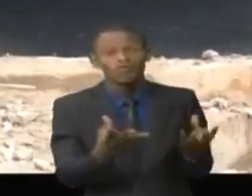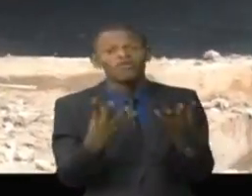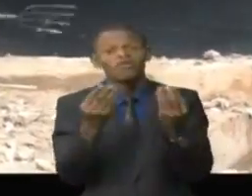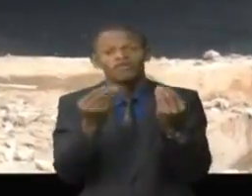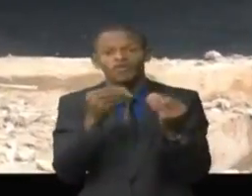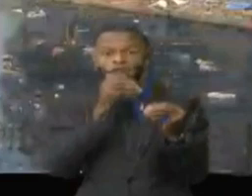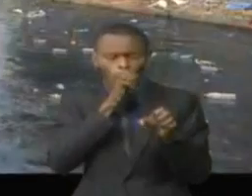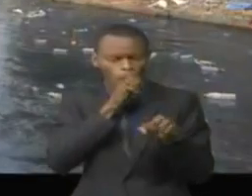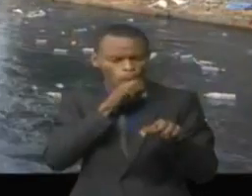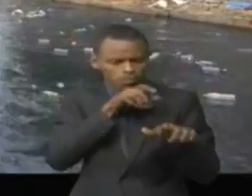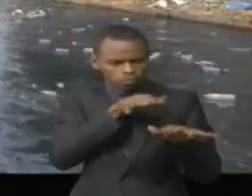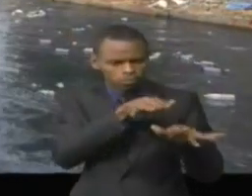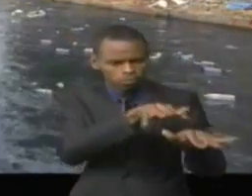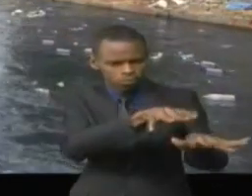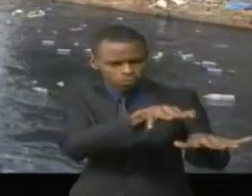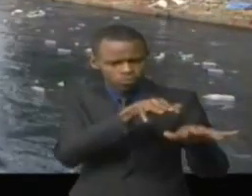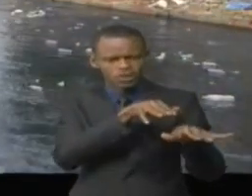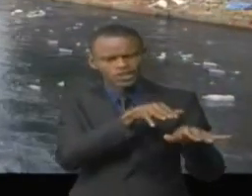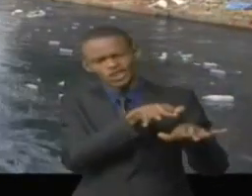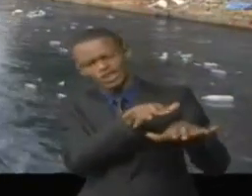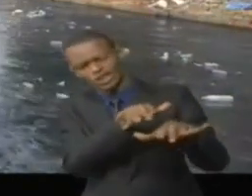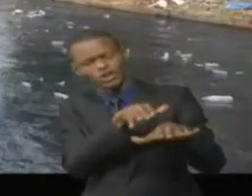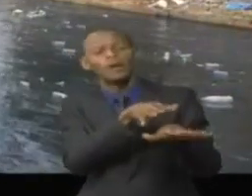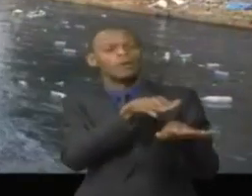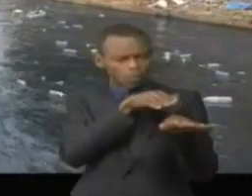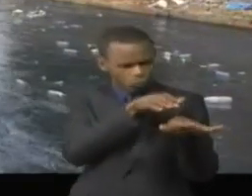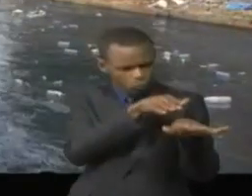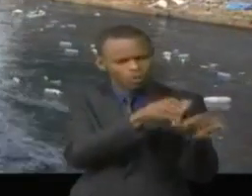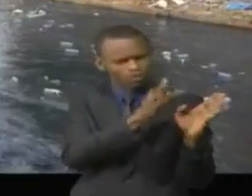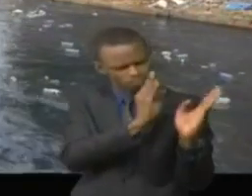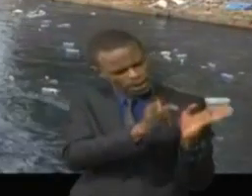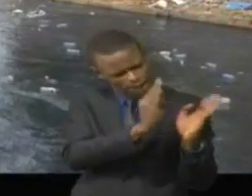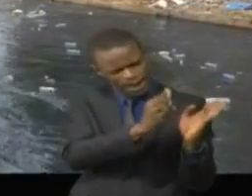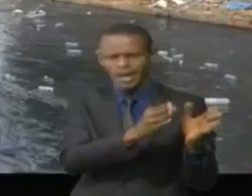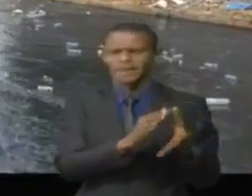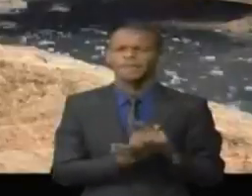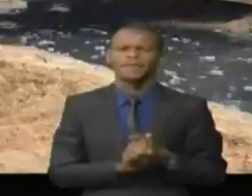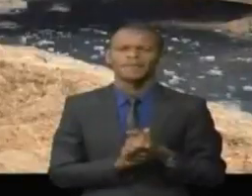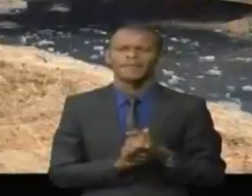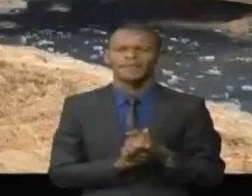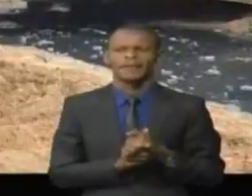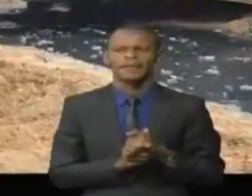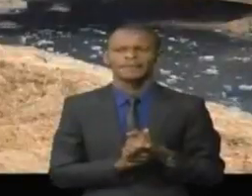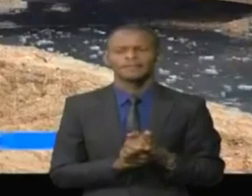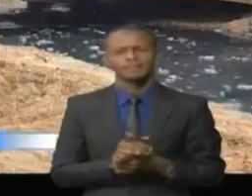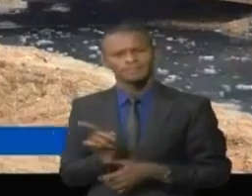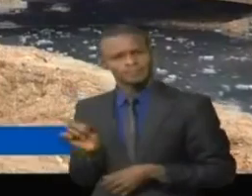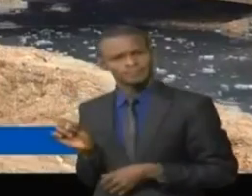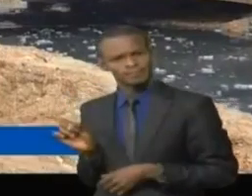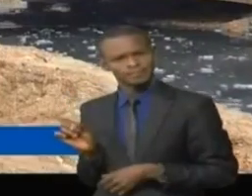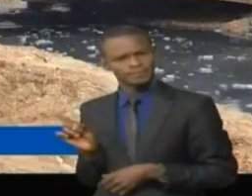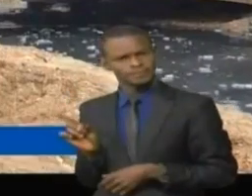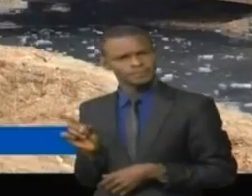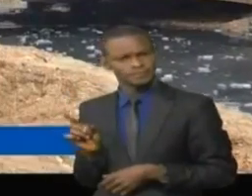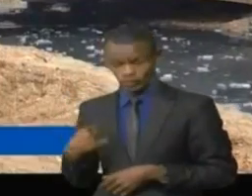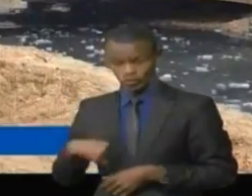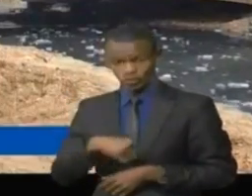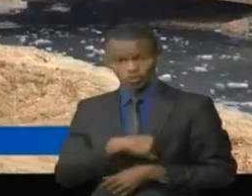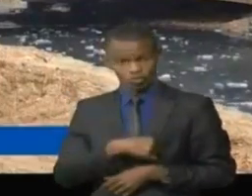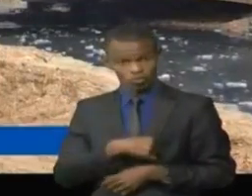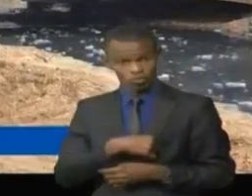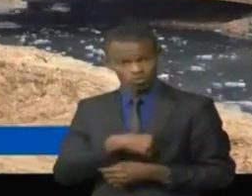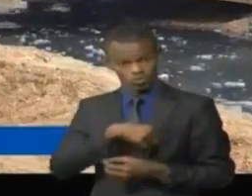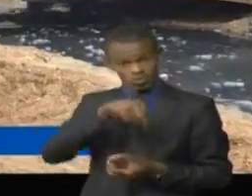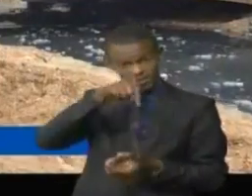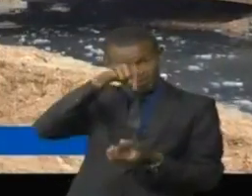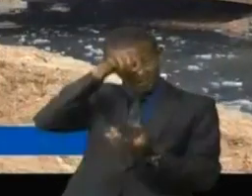a également été dévié, les eaux coulant à l'opposé de la direction adéquate. Notre espoir était que